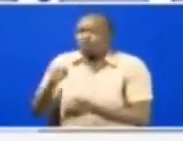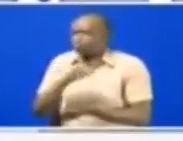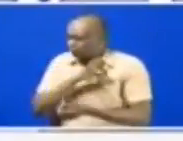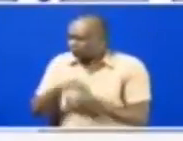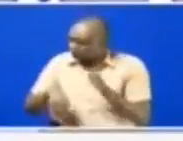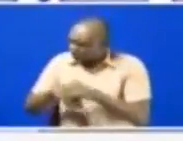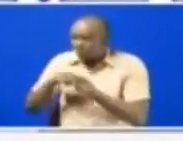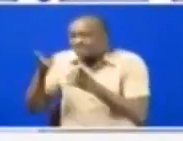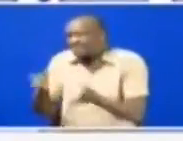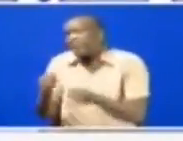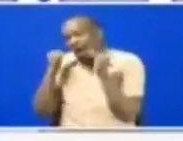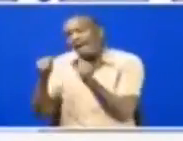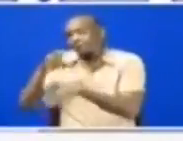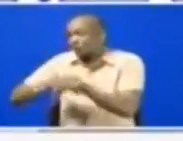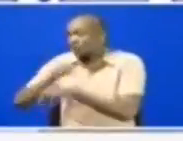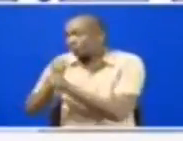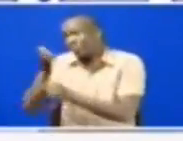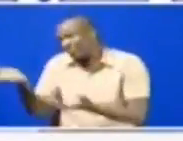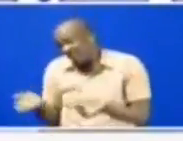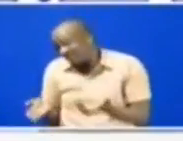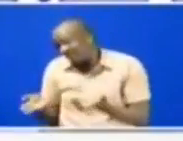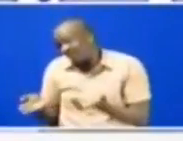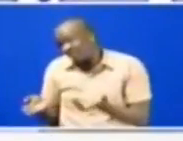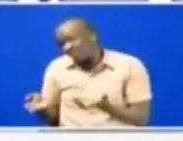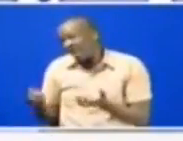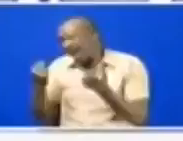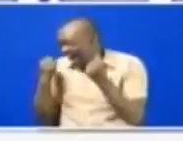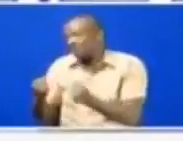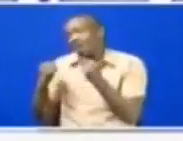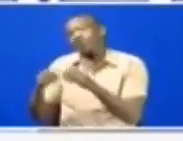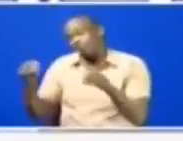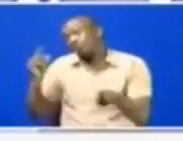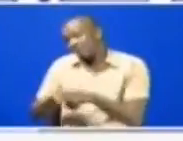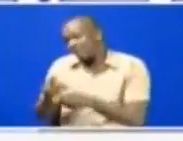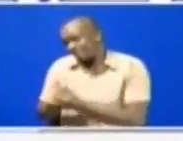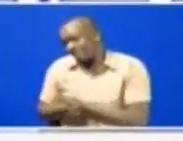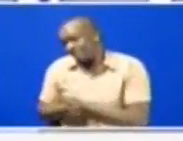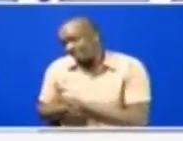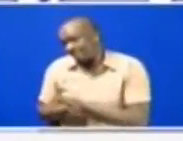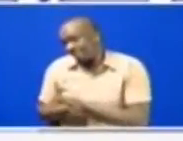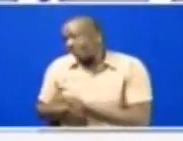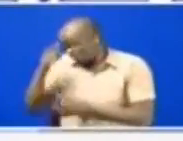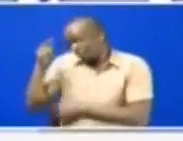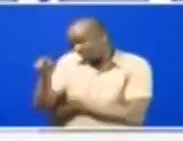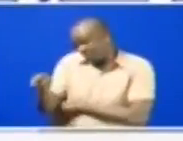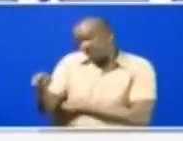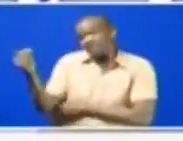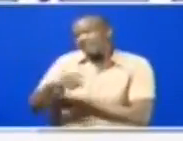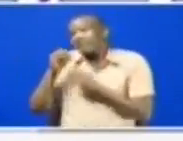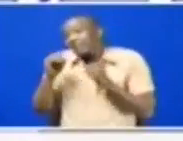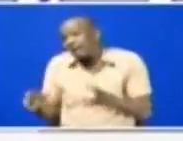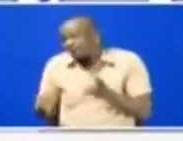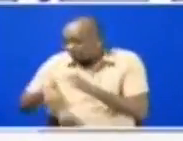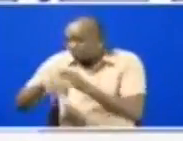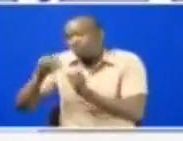tena kuanza kwenda kujaribu kutafuta riziki kwingine inakuwa inakuchukua muda kidogo. Mm-hmm. So manake pale hauna mshahara sasa